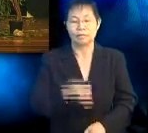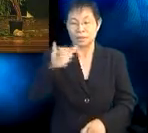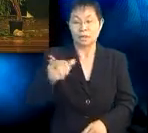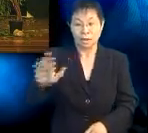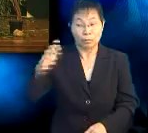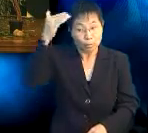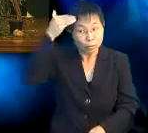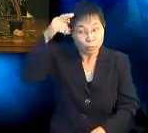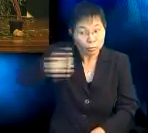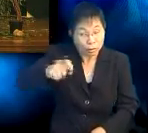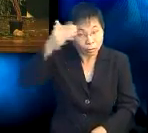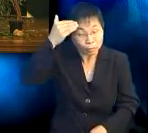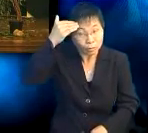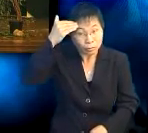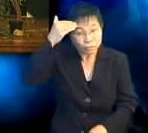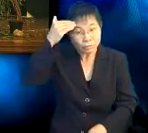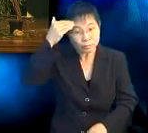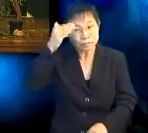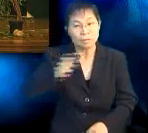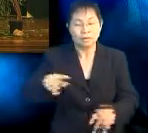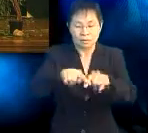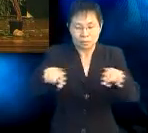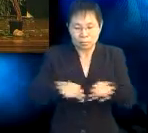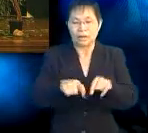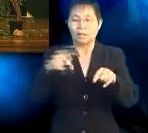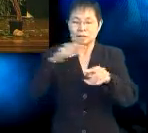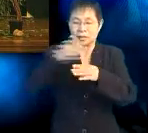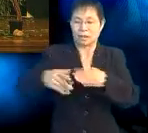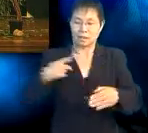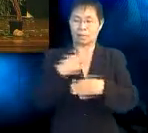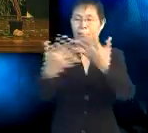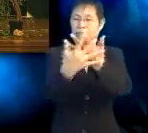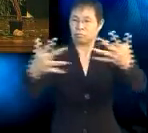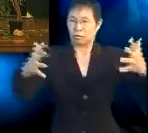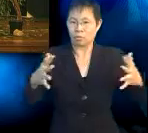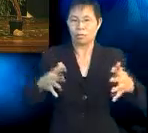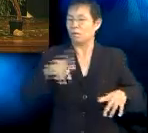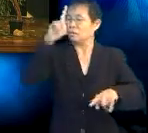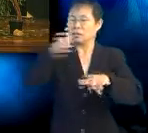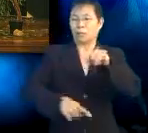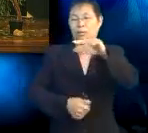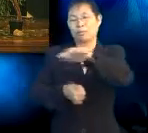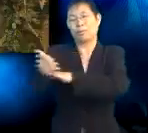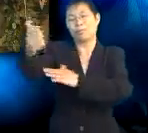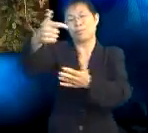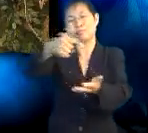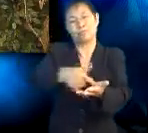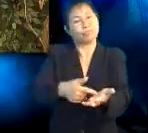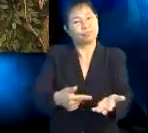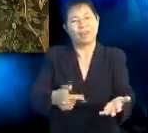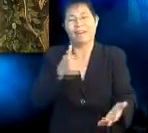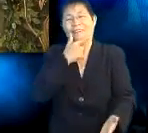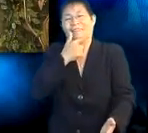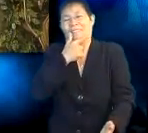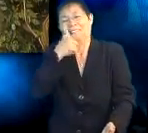tahu, kawasan ini telah kami kepung. Dan kamu semua tidak akan dapat lepas lagi.